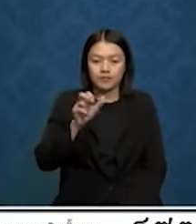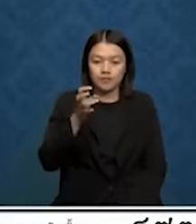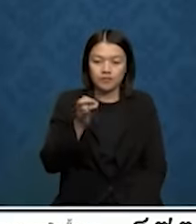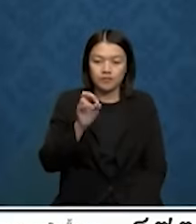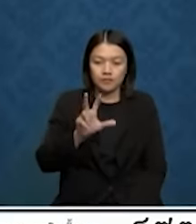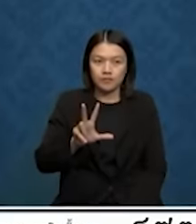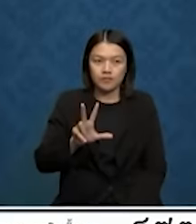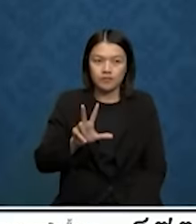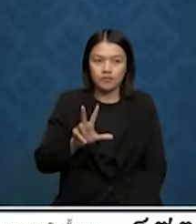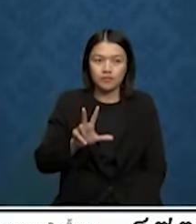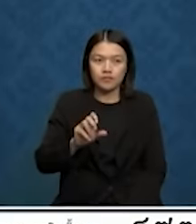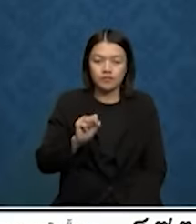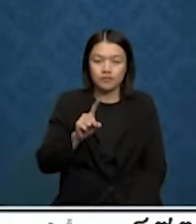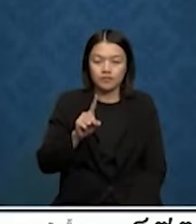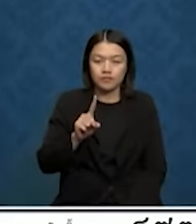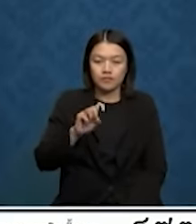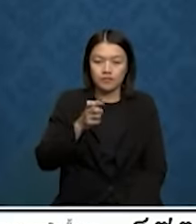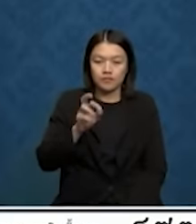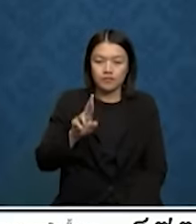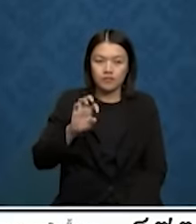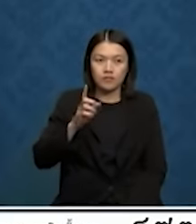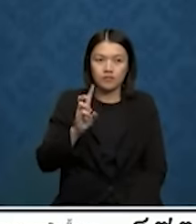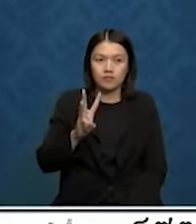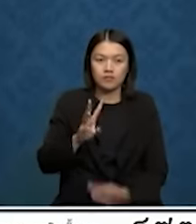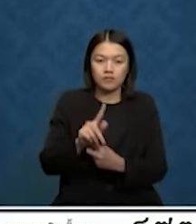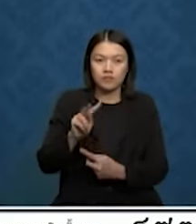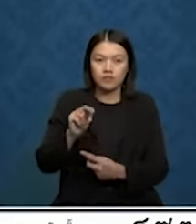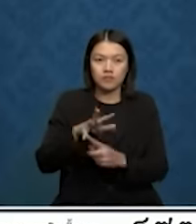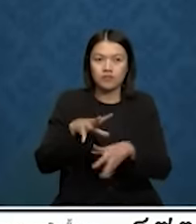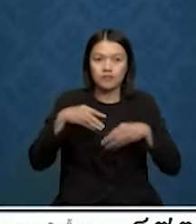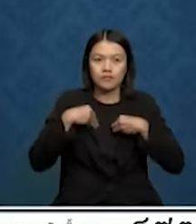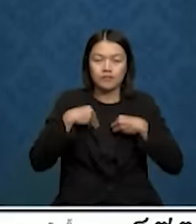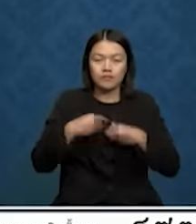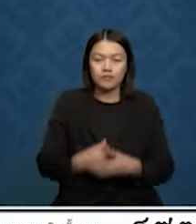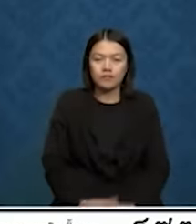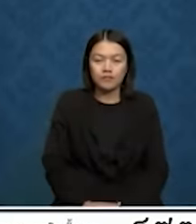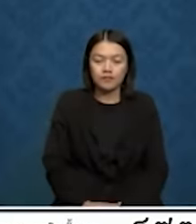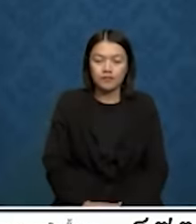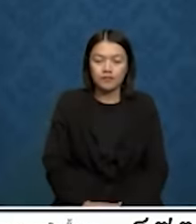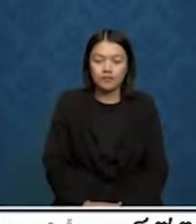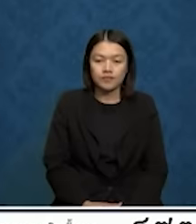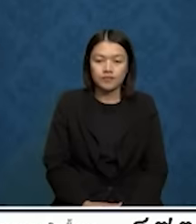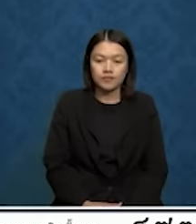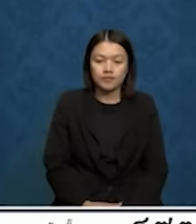373นายสิริวัฒน์ขจรประสาท เห็นชอบครับ